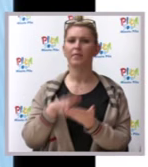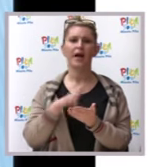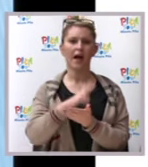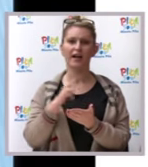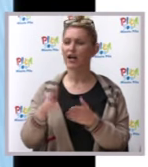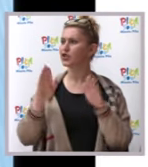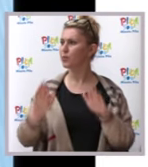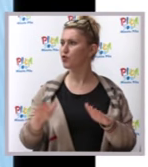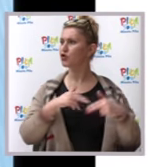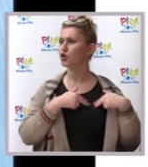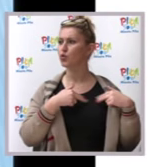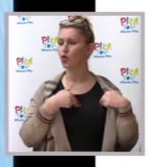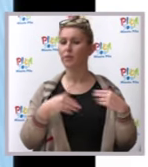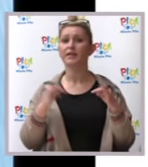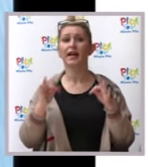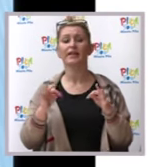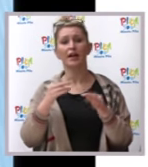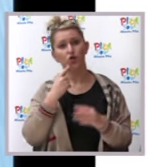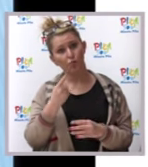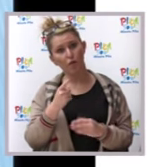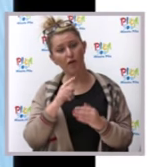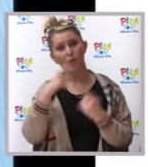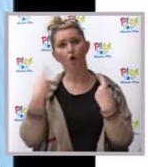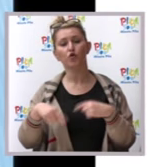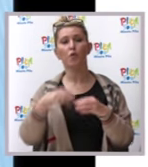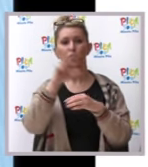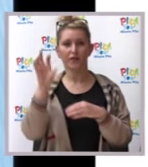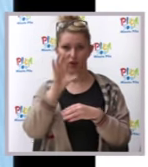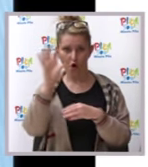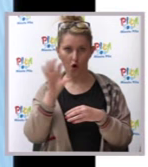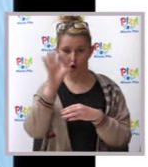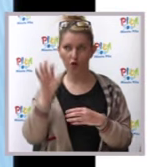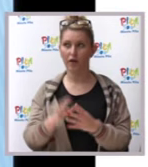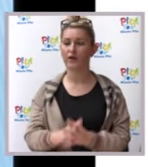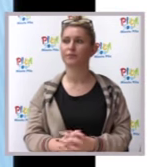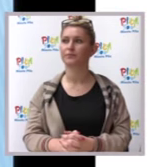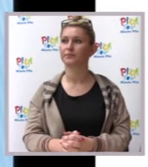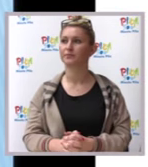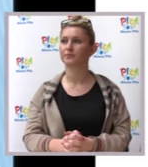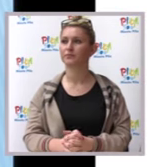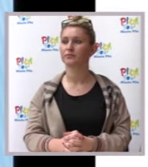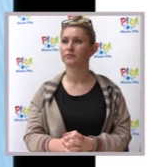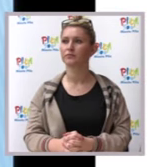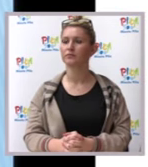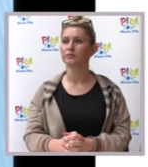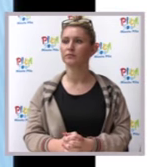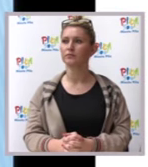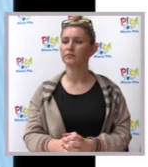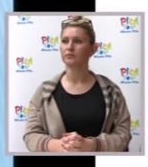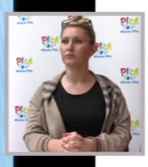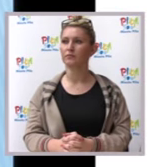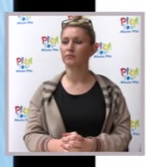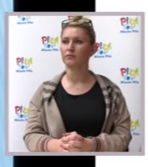Państwu i oglądającym przede wszystkim powiedzieć, jakie stawki mamy ustalone. W przykładzie do